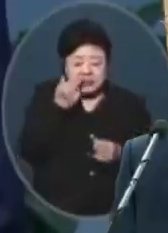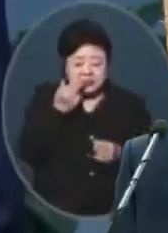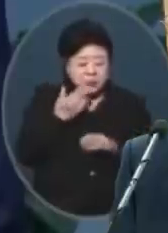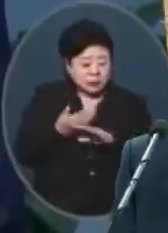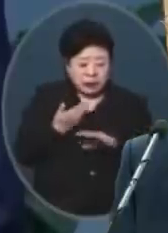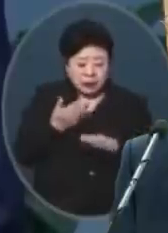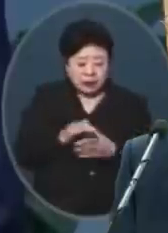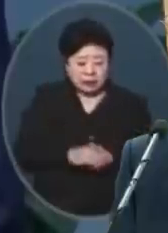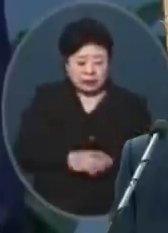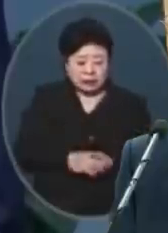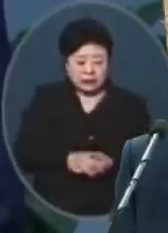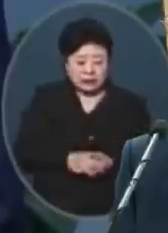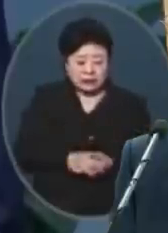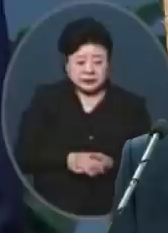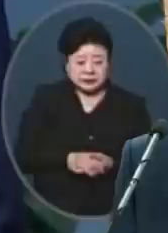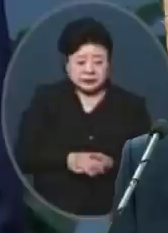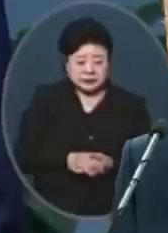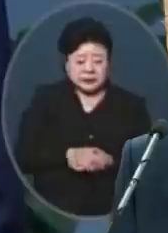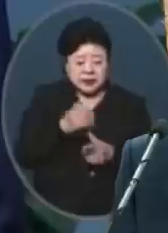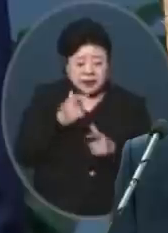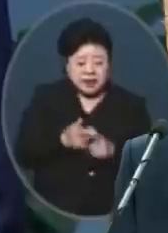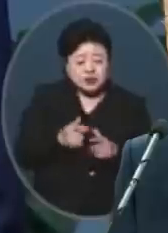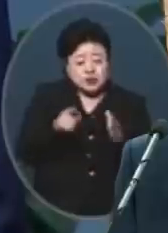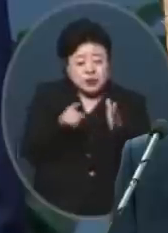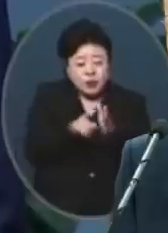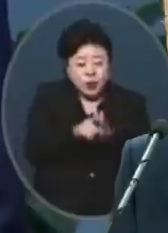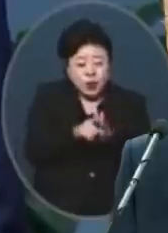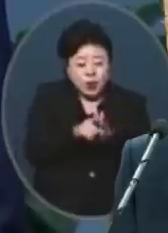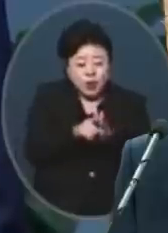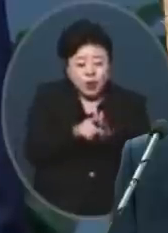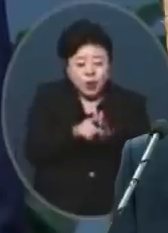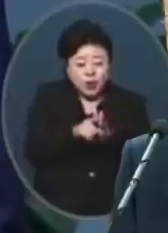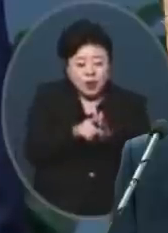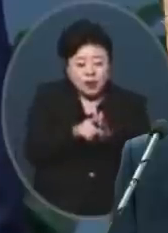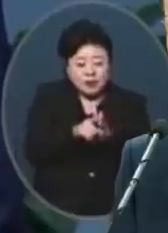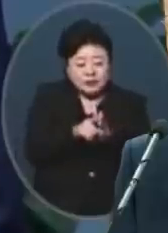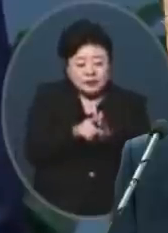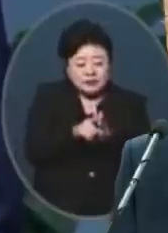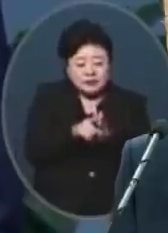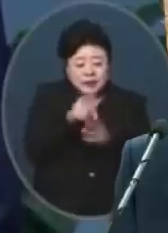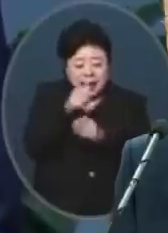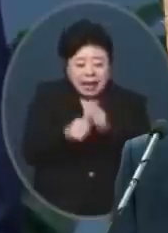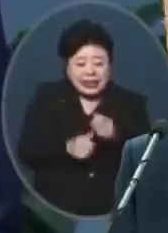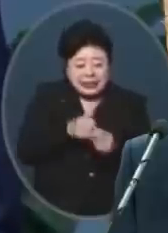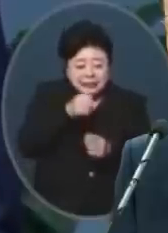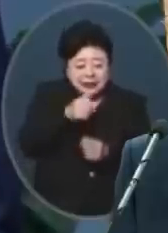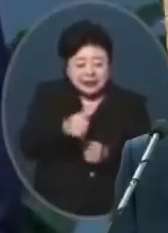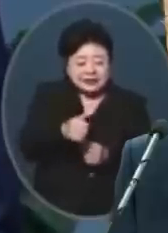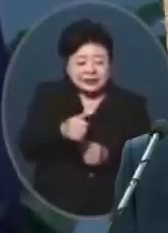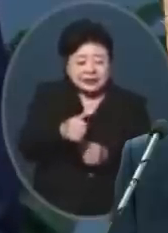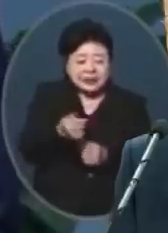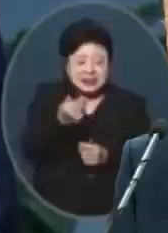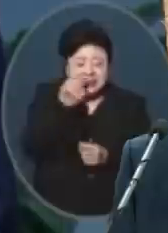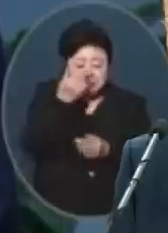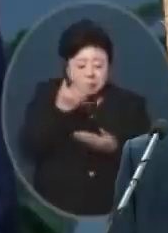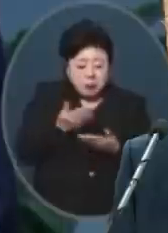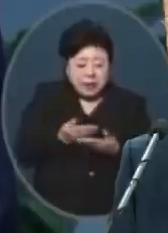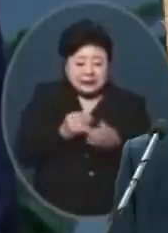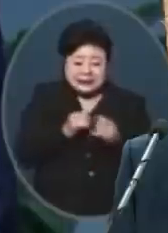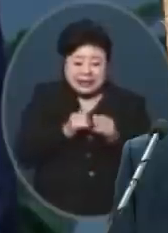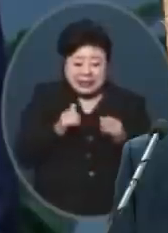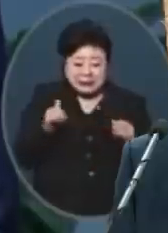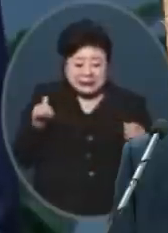생명이 달라요 예수를 믿고 하나님의 생명을 받은